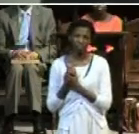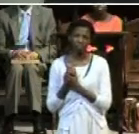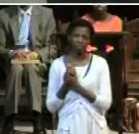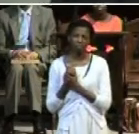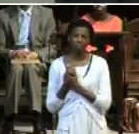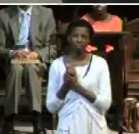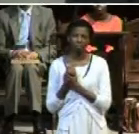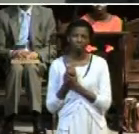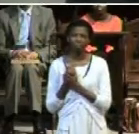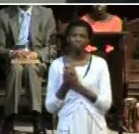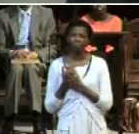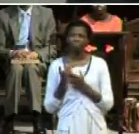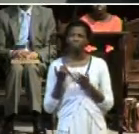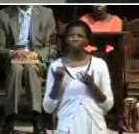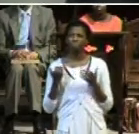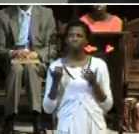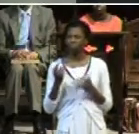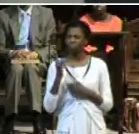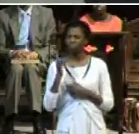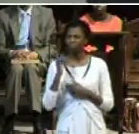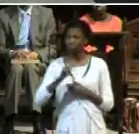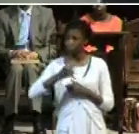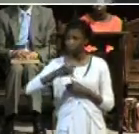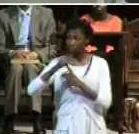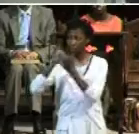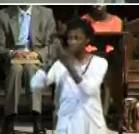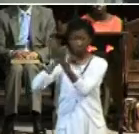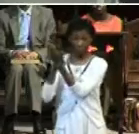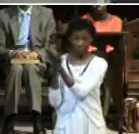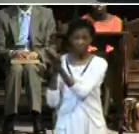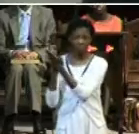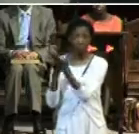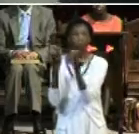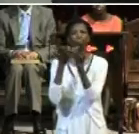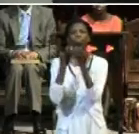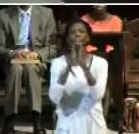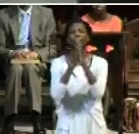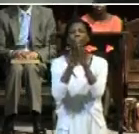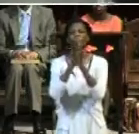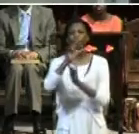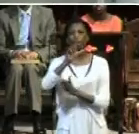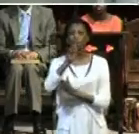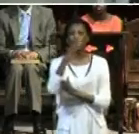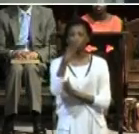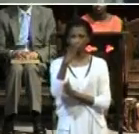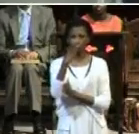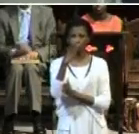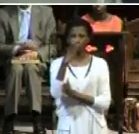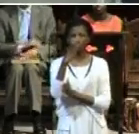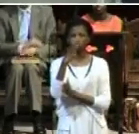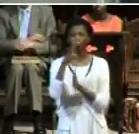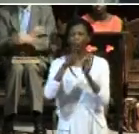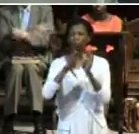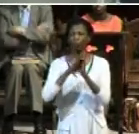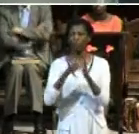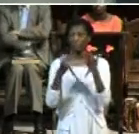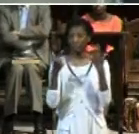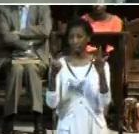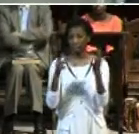Il faut qu'on arrive à cet exemple magnifique que nous trouvons dans Luc au chapitre 7 et les